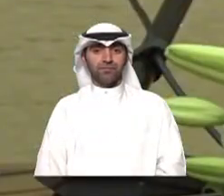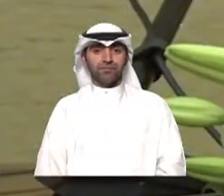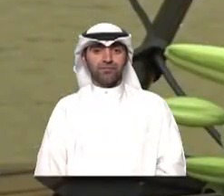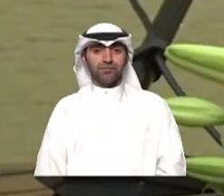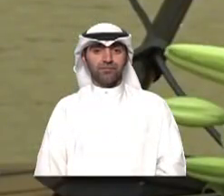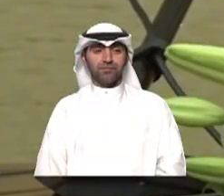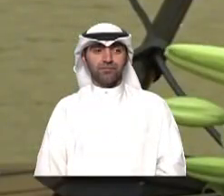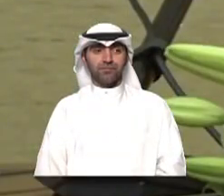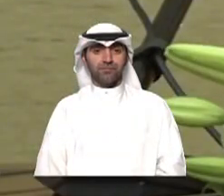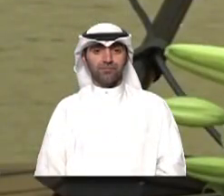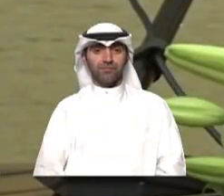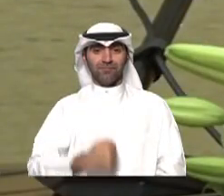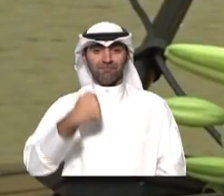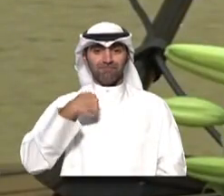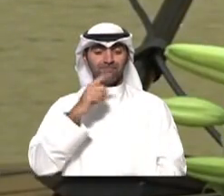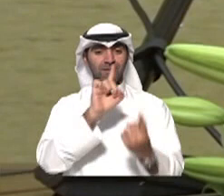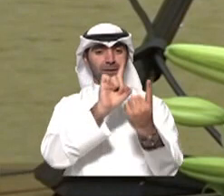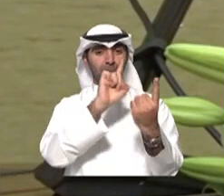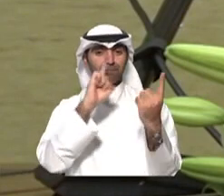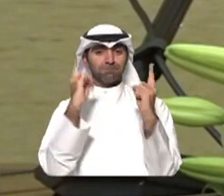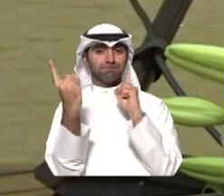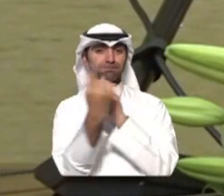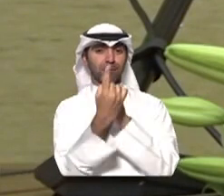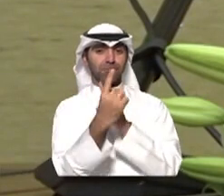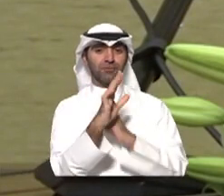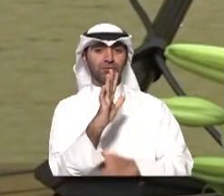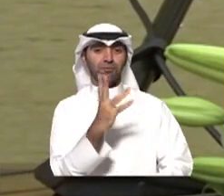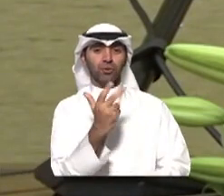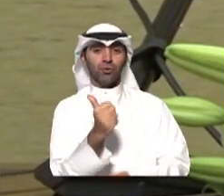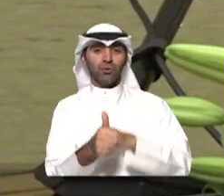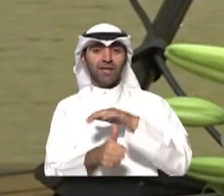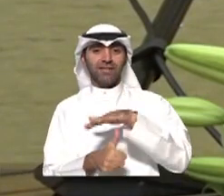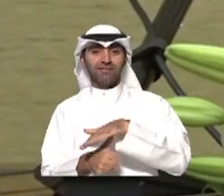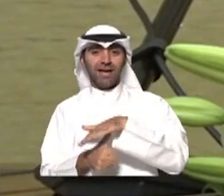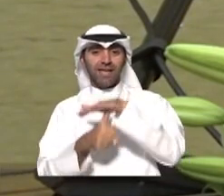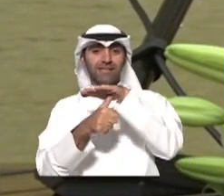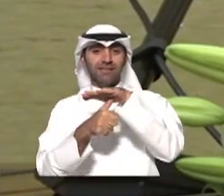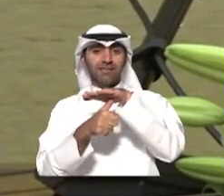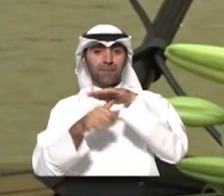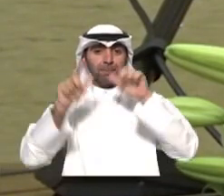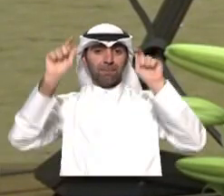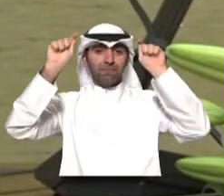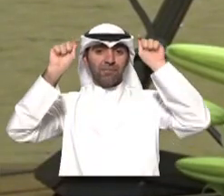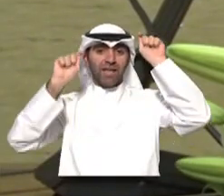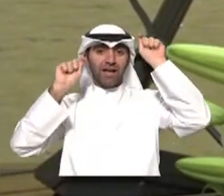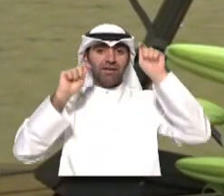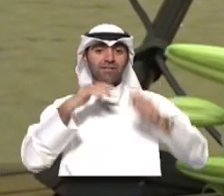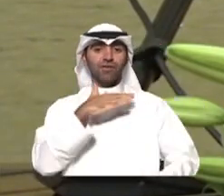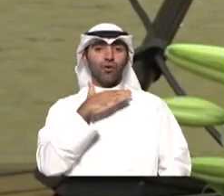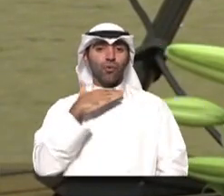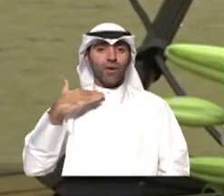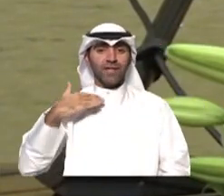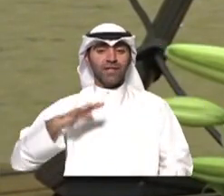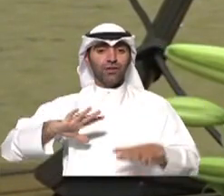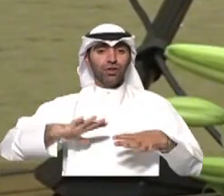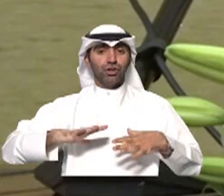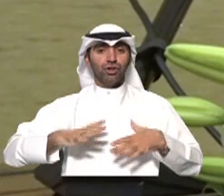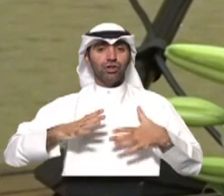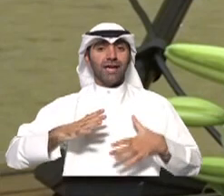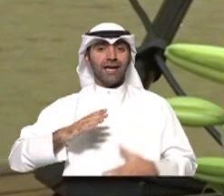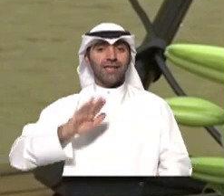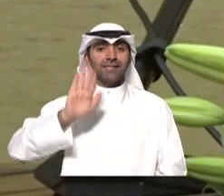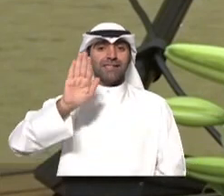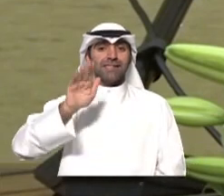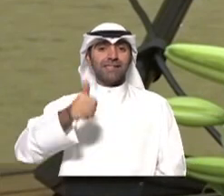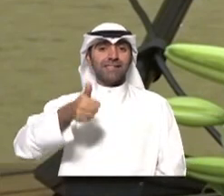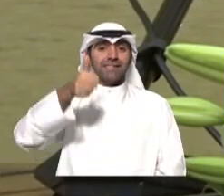بالإنابة عن سيدي سمو رئيس الحرس الوطني الشيخ سالم العلي السالم